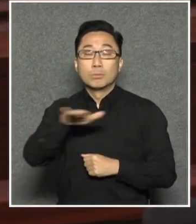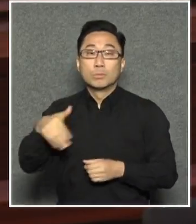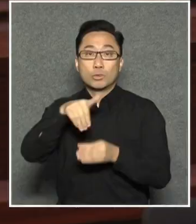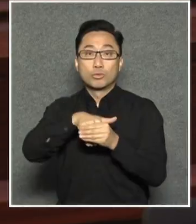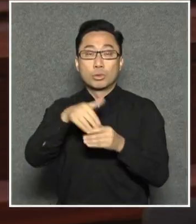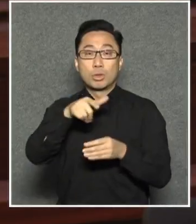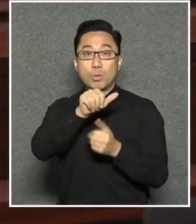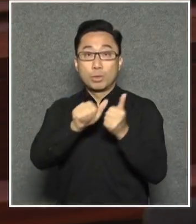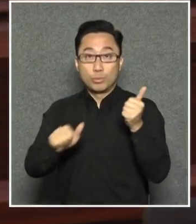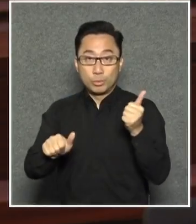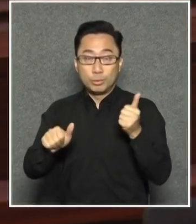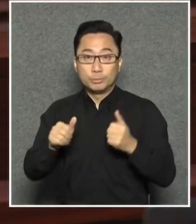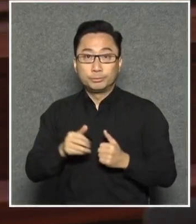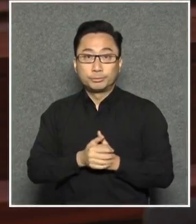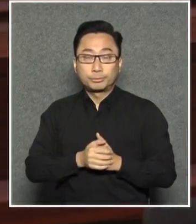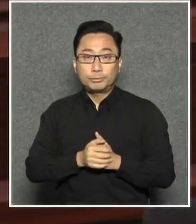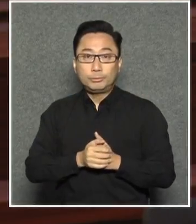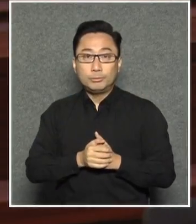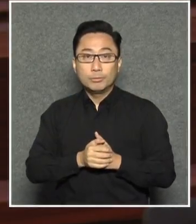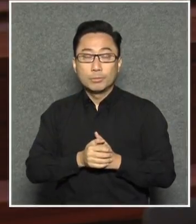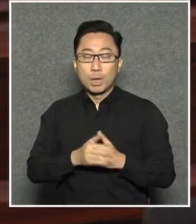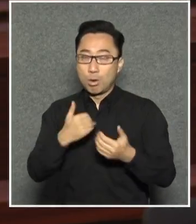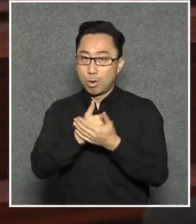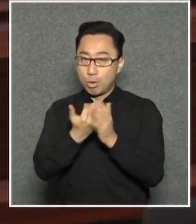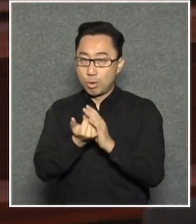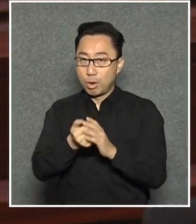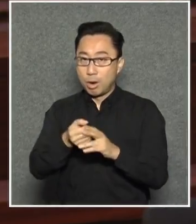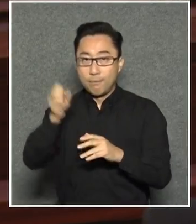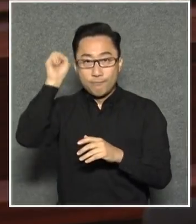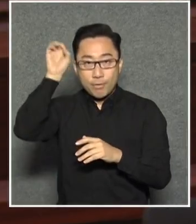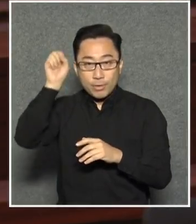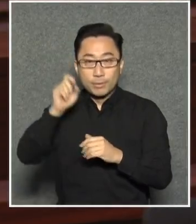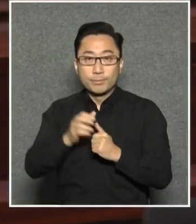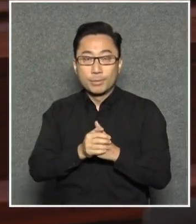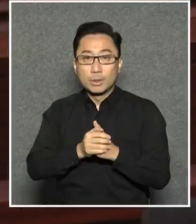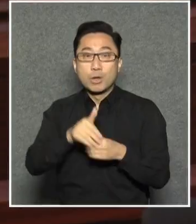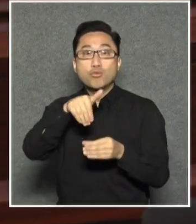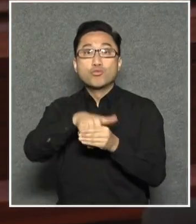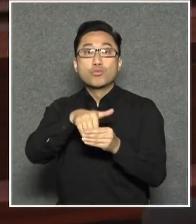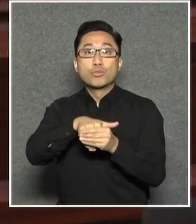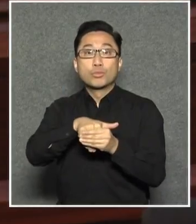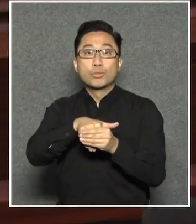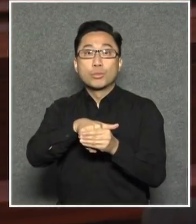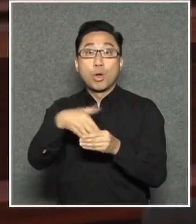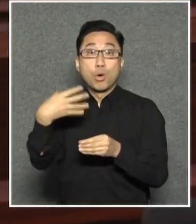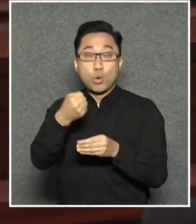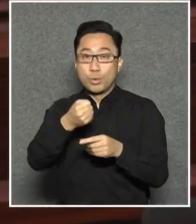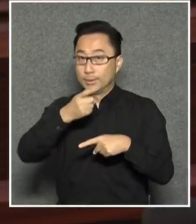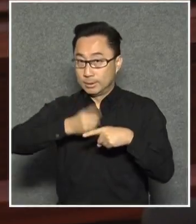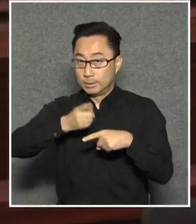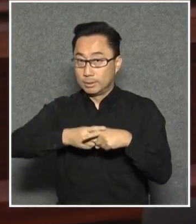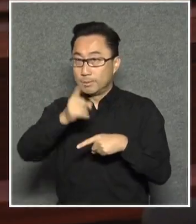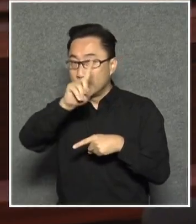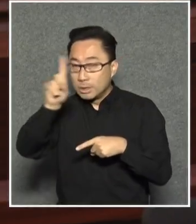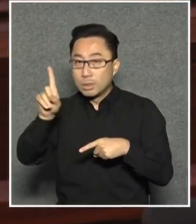會亦都會用各式各樣嘅措施，係保證呢個選舉權咧係實質嘅，即係話冇任何嘅選委